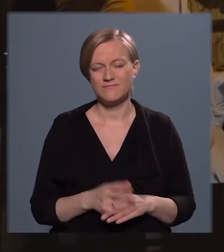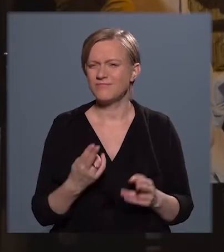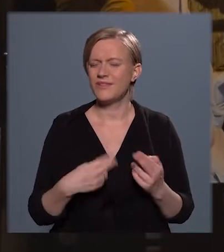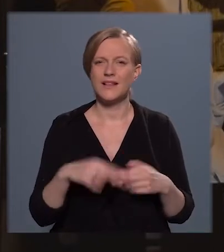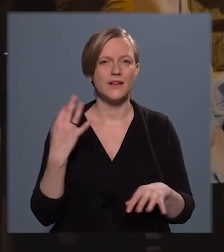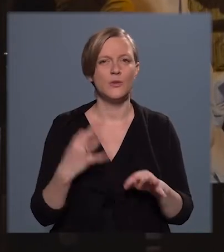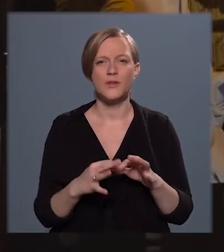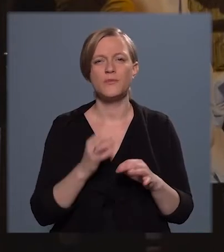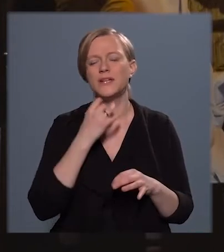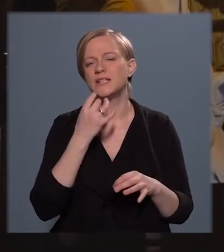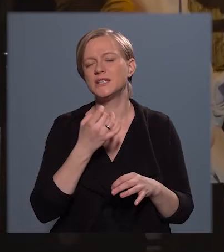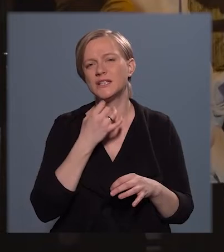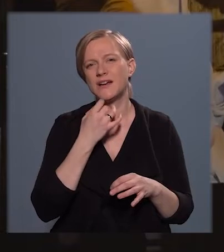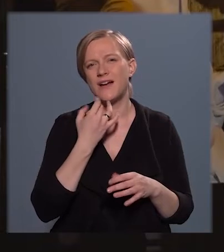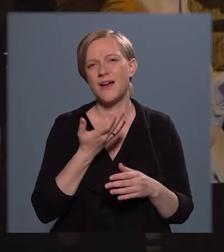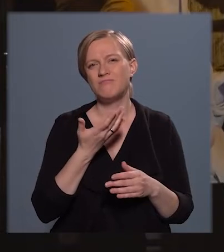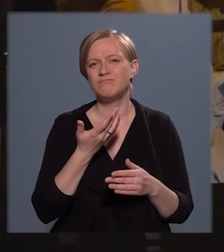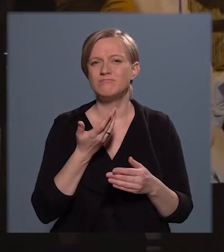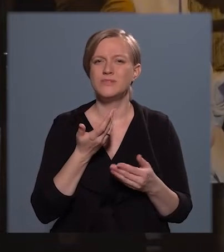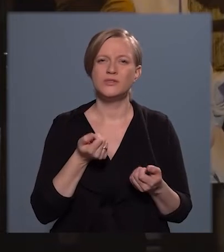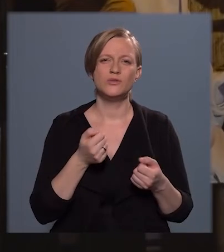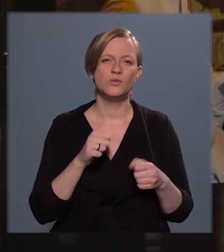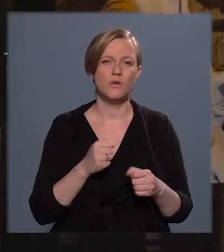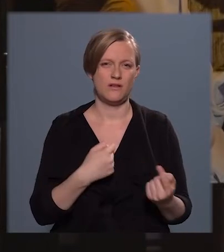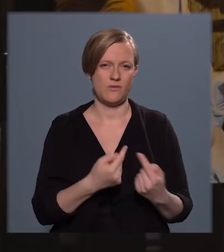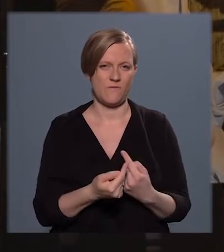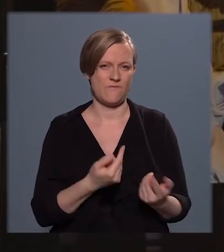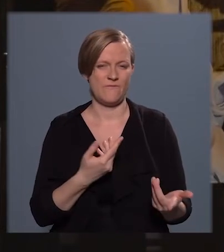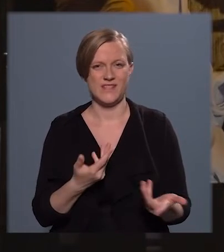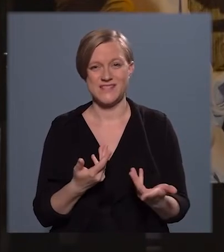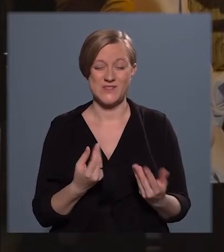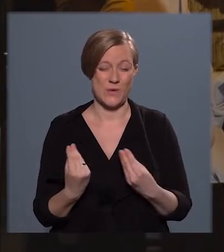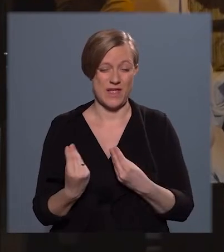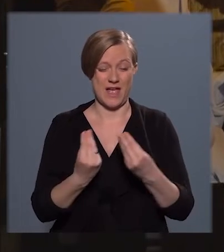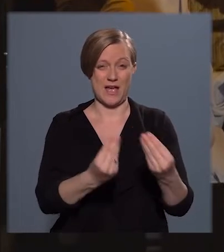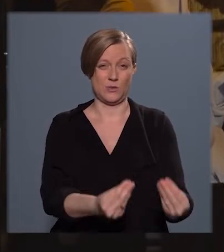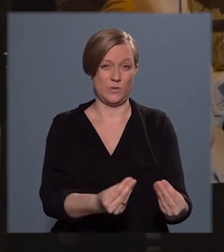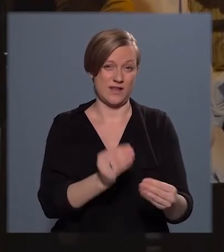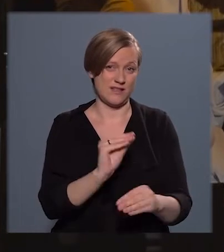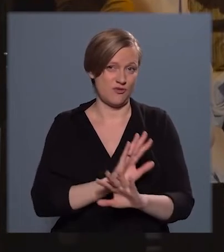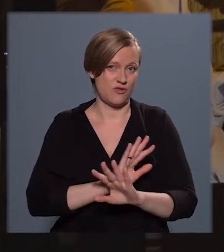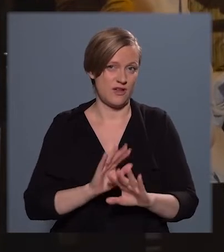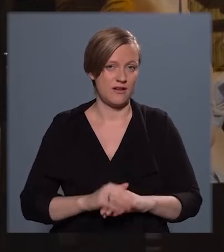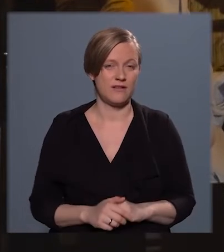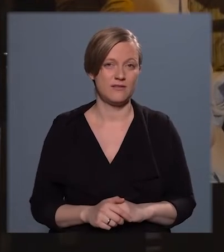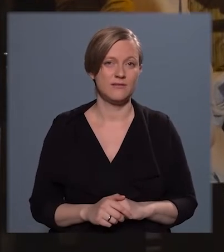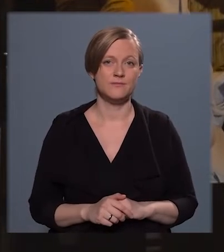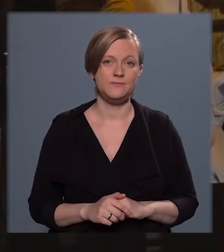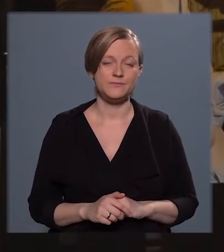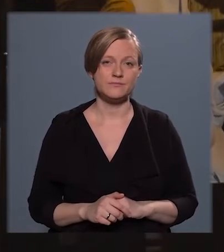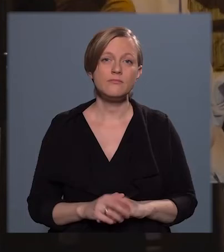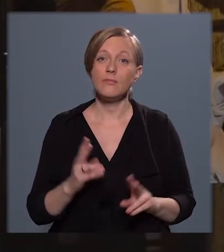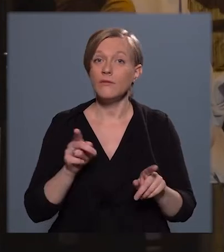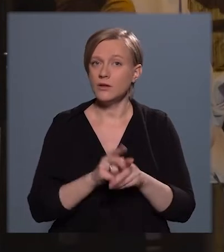legtöbb esetben inkább tulajdon viszonynak a átruházását jelentik.